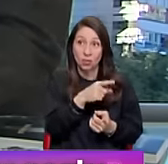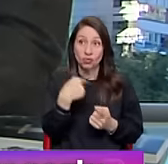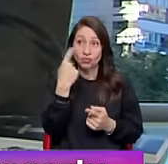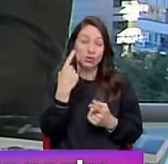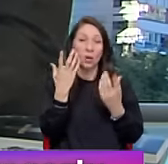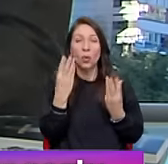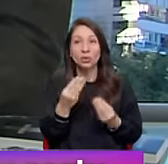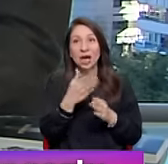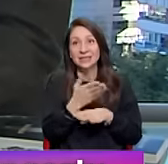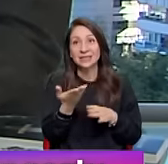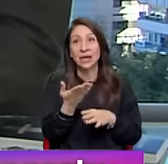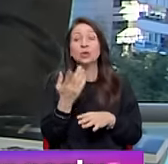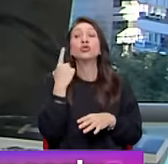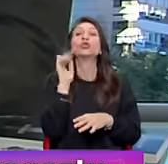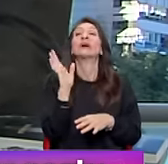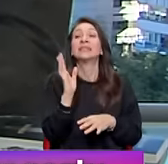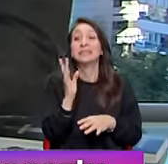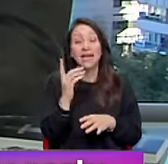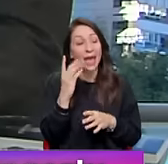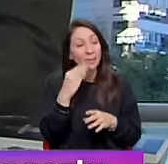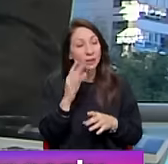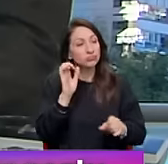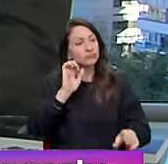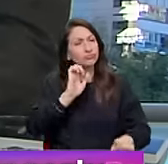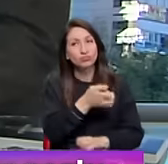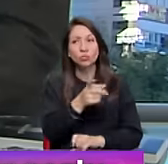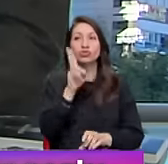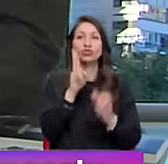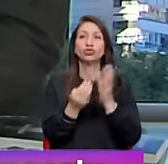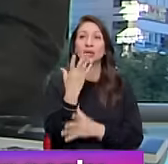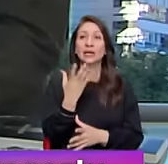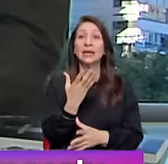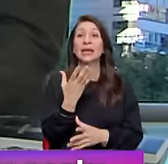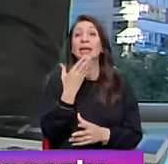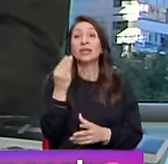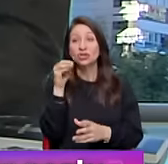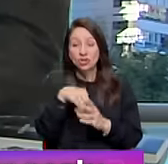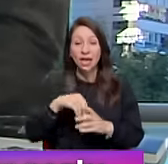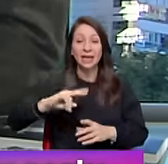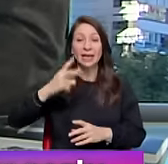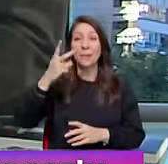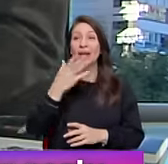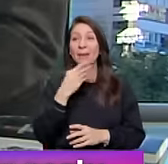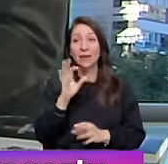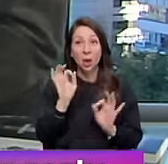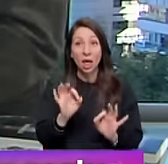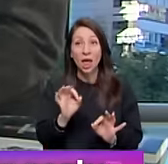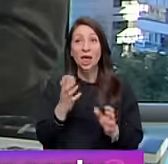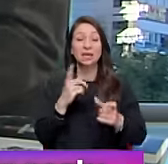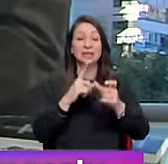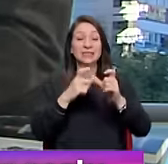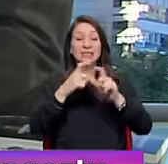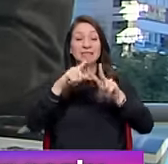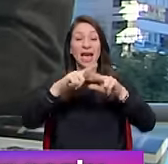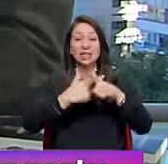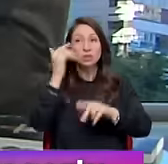yüzünden oldu aslında. Duymadınız emekliyi. Neticede bu sonuç ortaya çıktı. Genç için öyle. Kademeli emeklilik bekleyen öyle. Staj